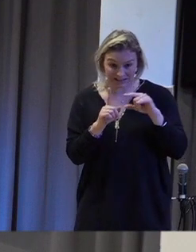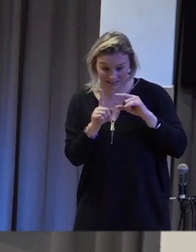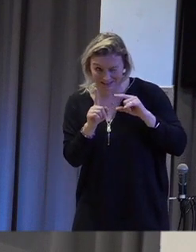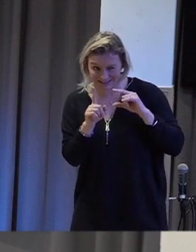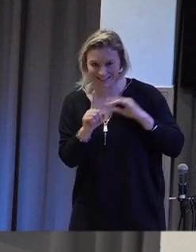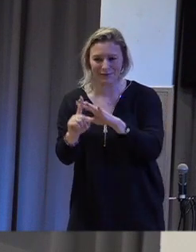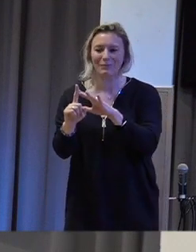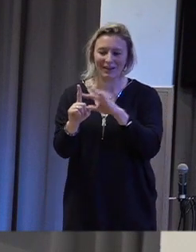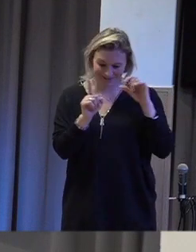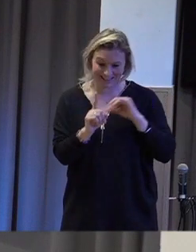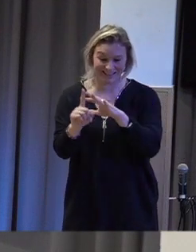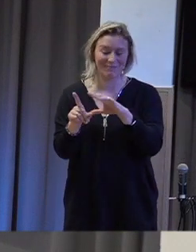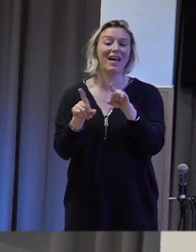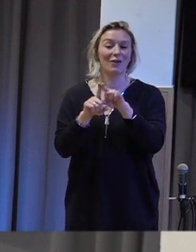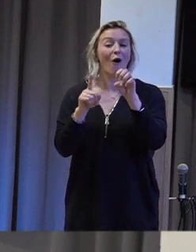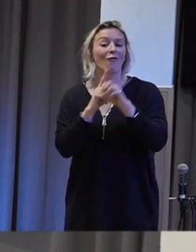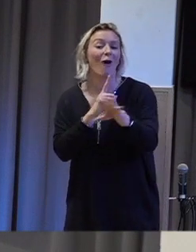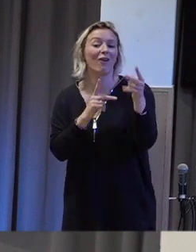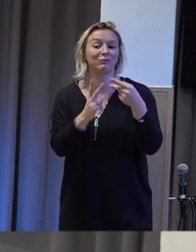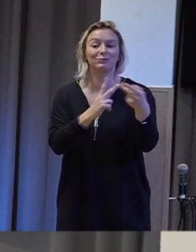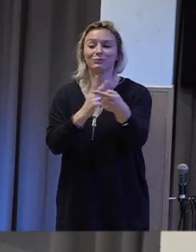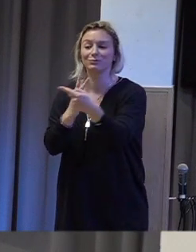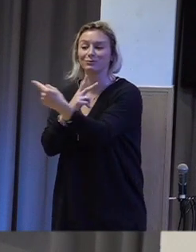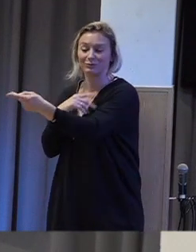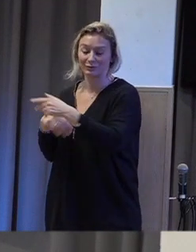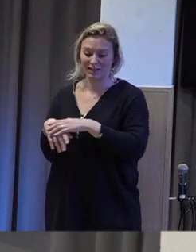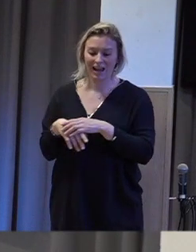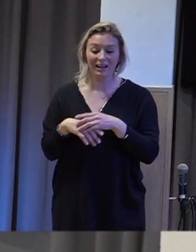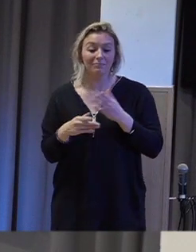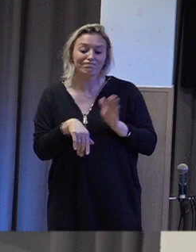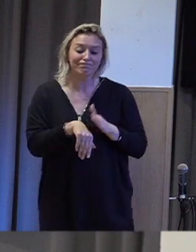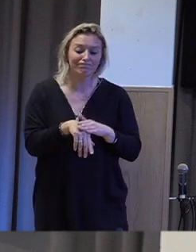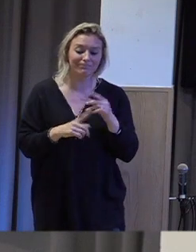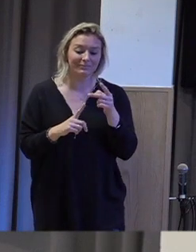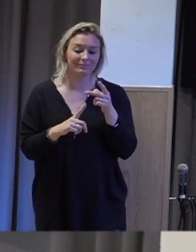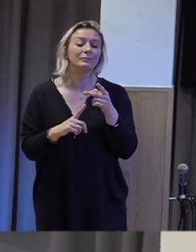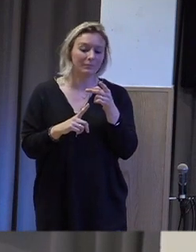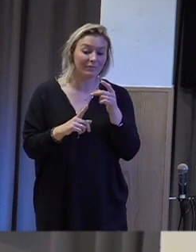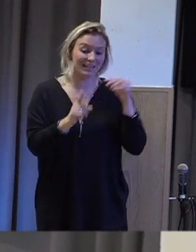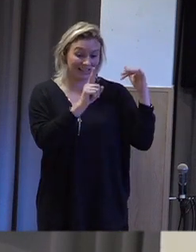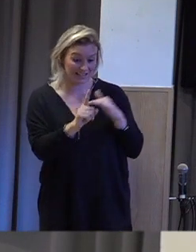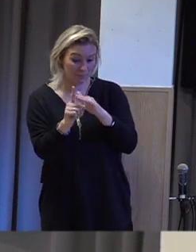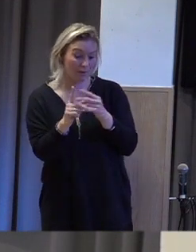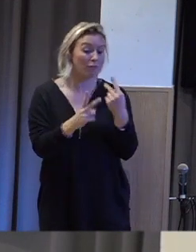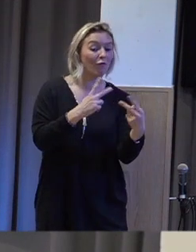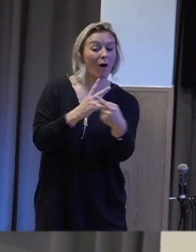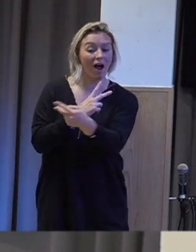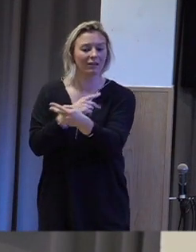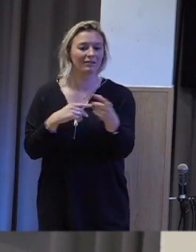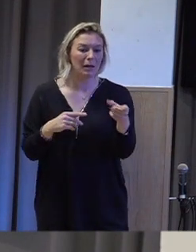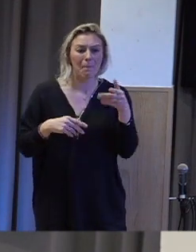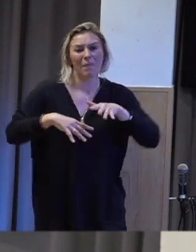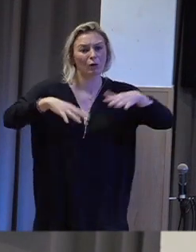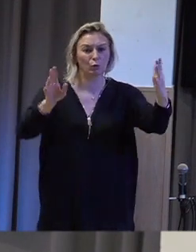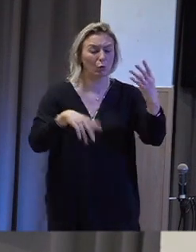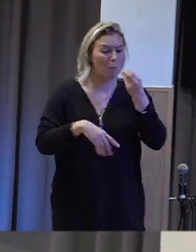Et remarquez ce qu'il a dit aux disciples. Partout où vous irez, vous allez manger ce qu'on va vous donner.